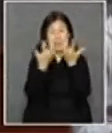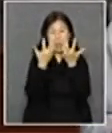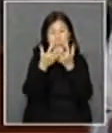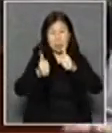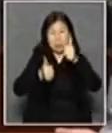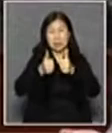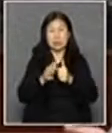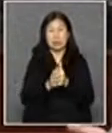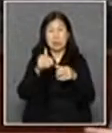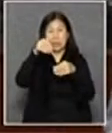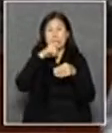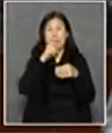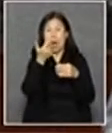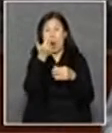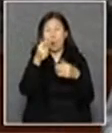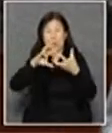因為同樣他扭曲了很多東西，